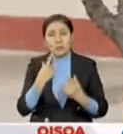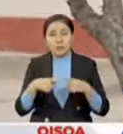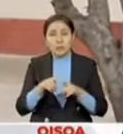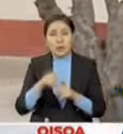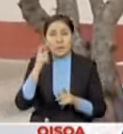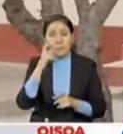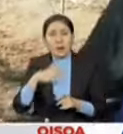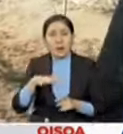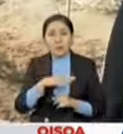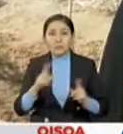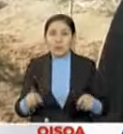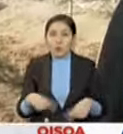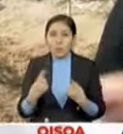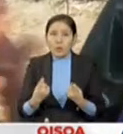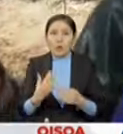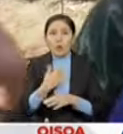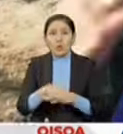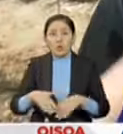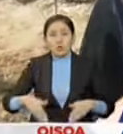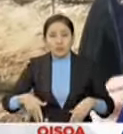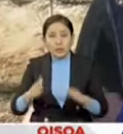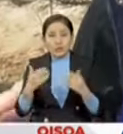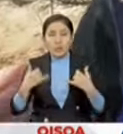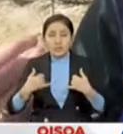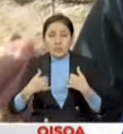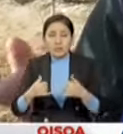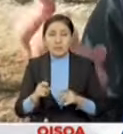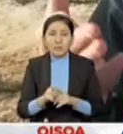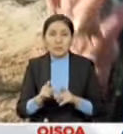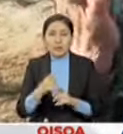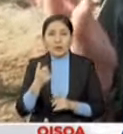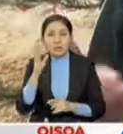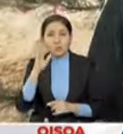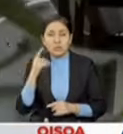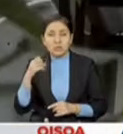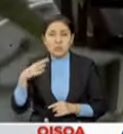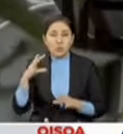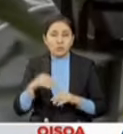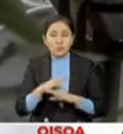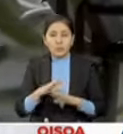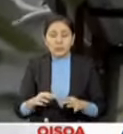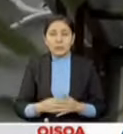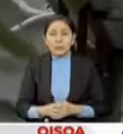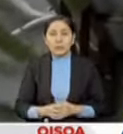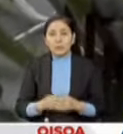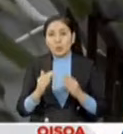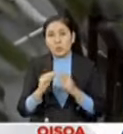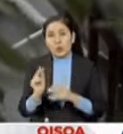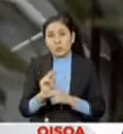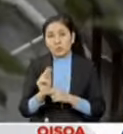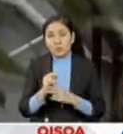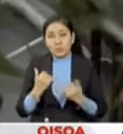Mahallamiz obod bo'ldi. Ko'chatlar qilib berishdi, yo'llarni asfalt qilib berishdi. Gaz, suv, svet o'chmaydi. Mana shu uylarni qurib